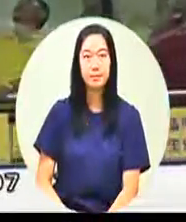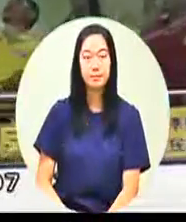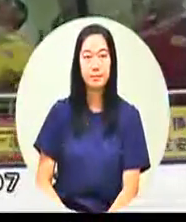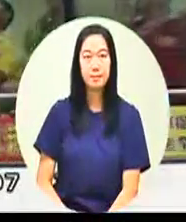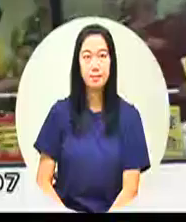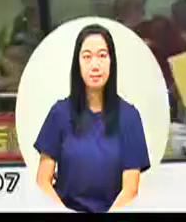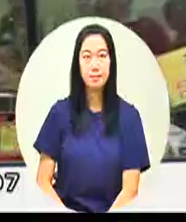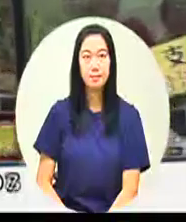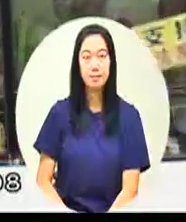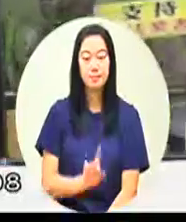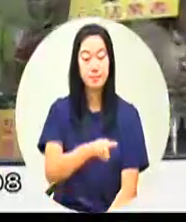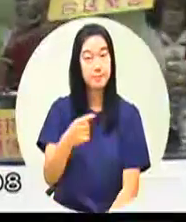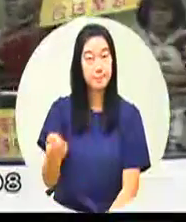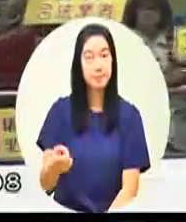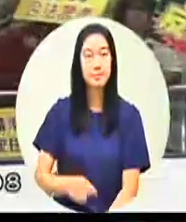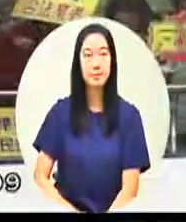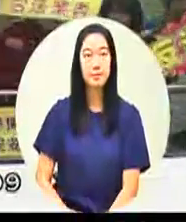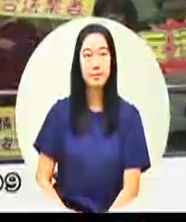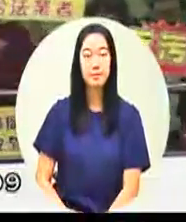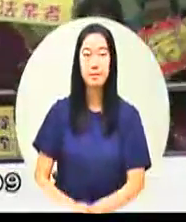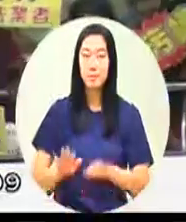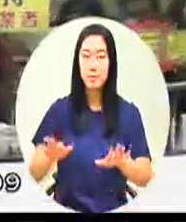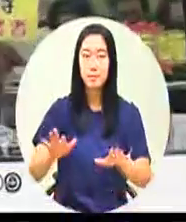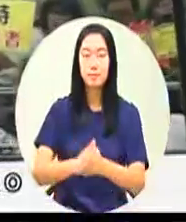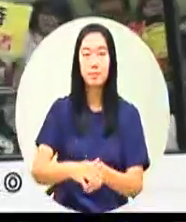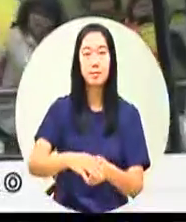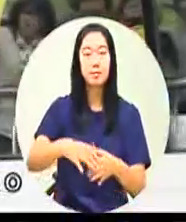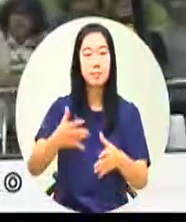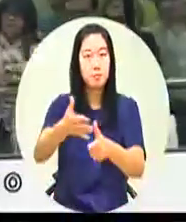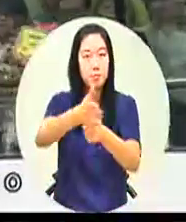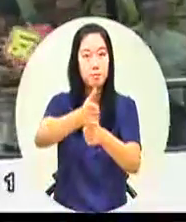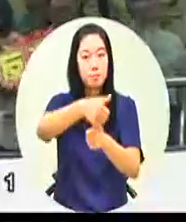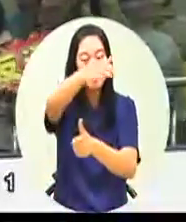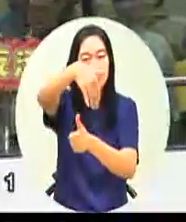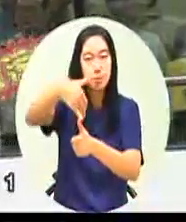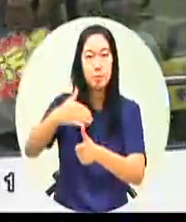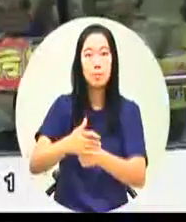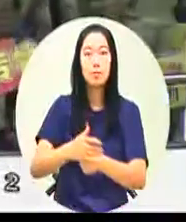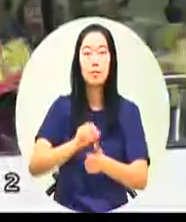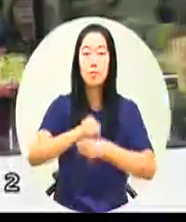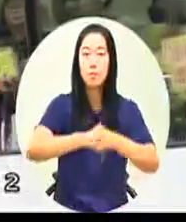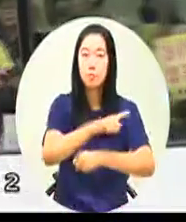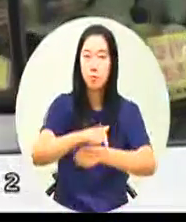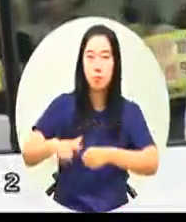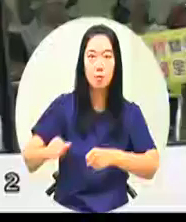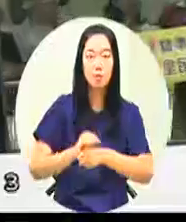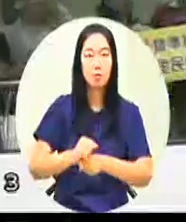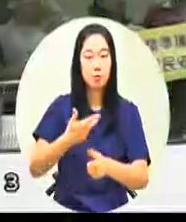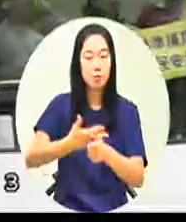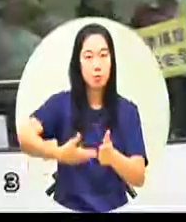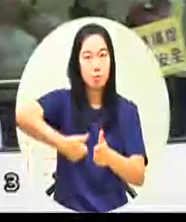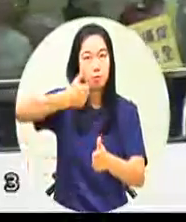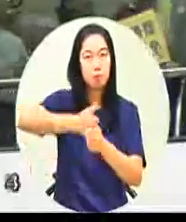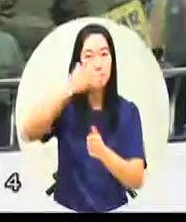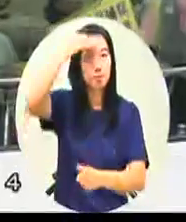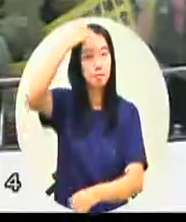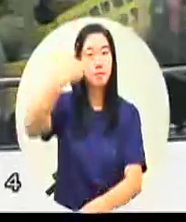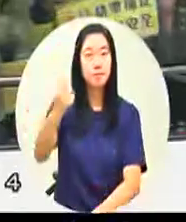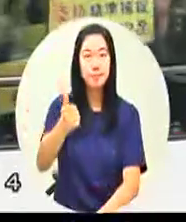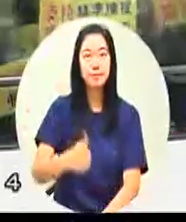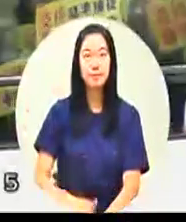那么接着呢，就是现场的总召高雄市兽医师工会高真庸理事长。